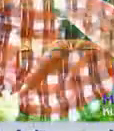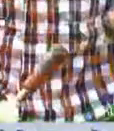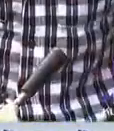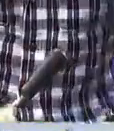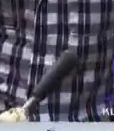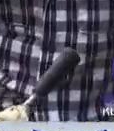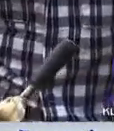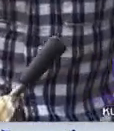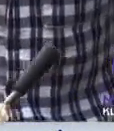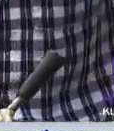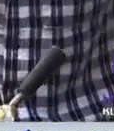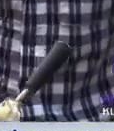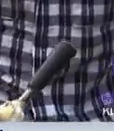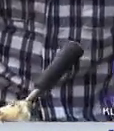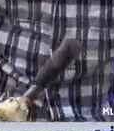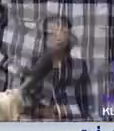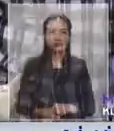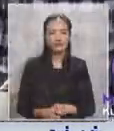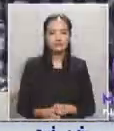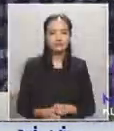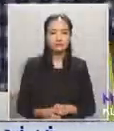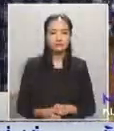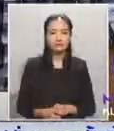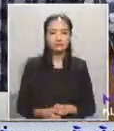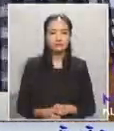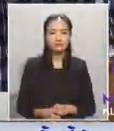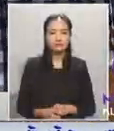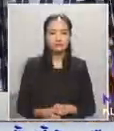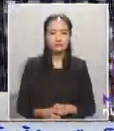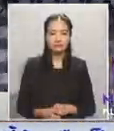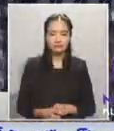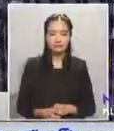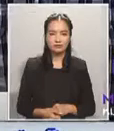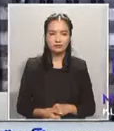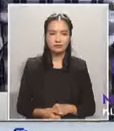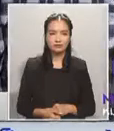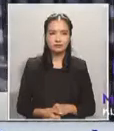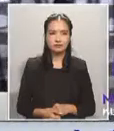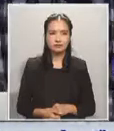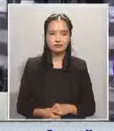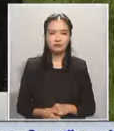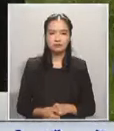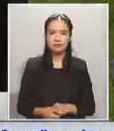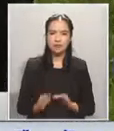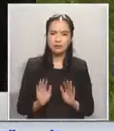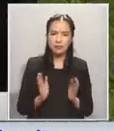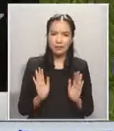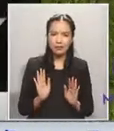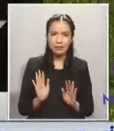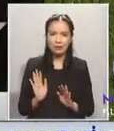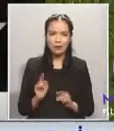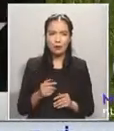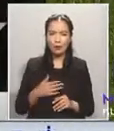คือนักโยบาย พอต้องคอยจับมือด้วยนะแล้วพอหน้า โอ้ย